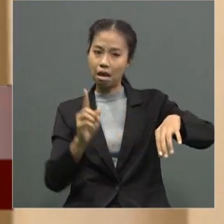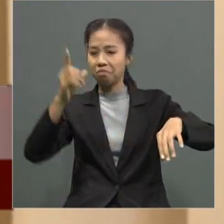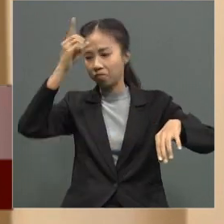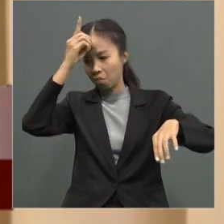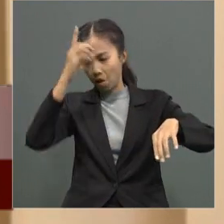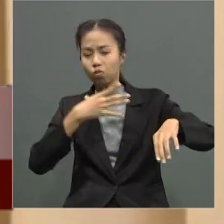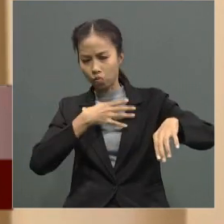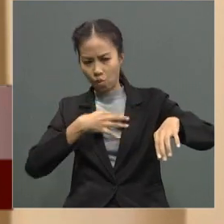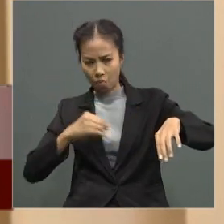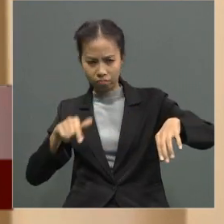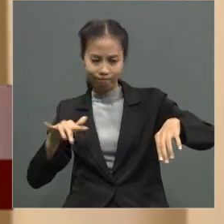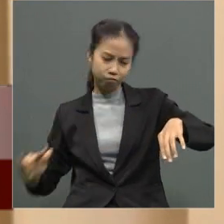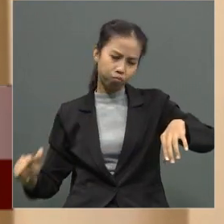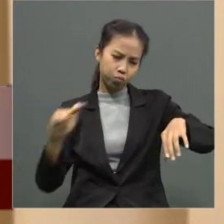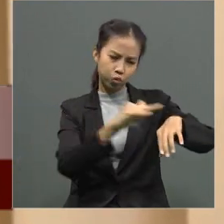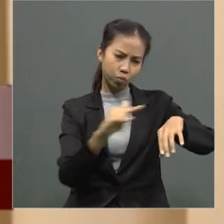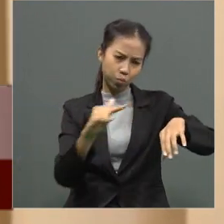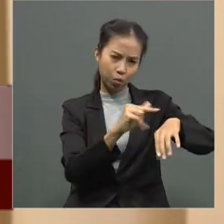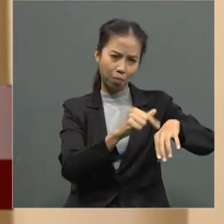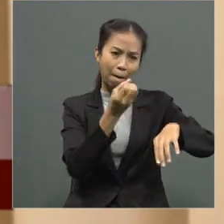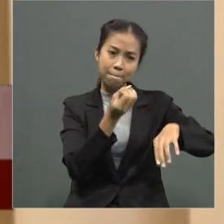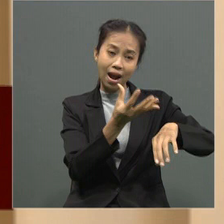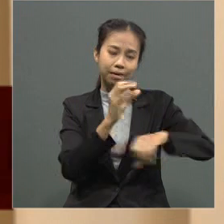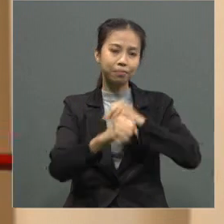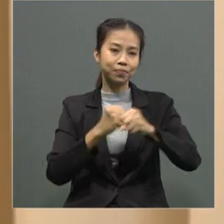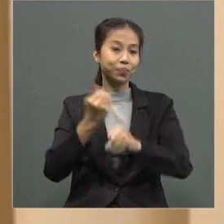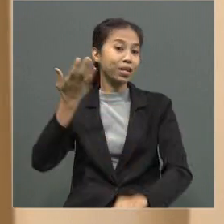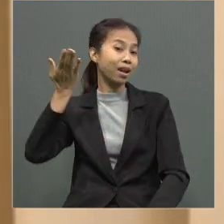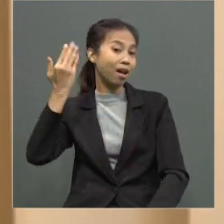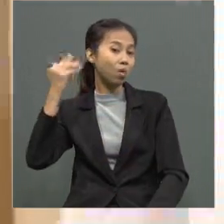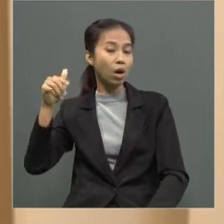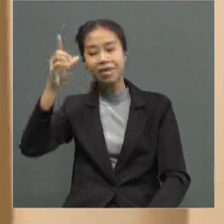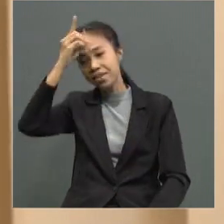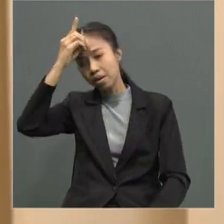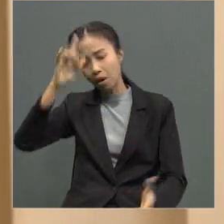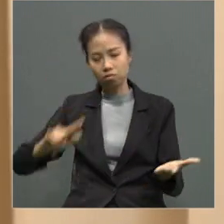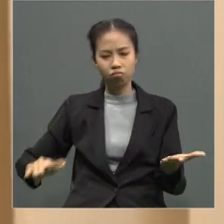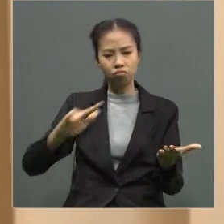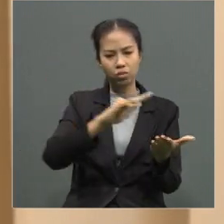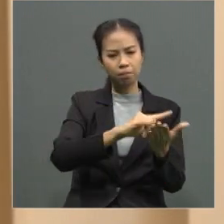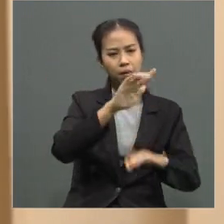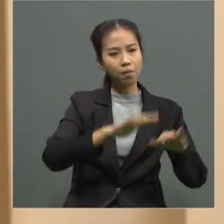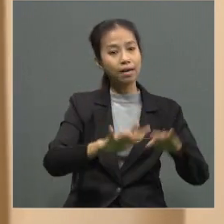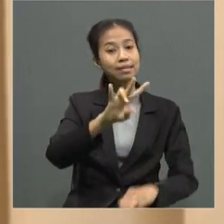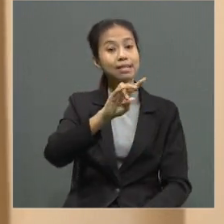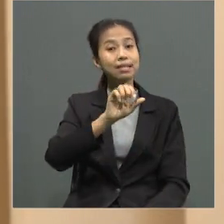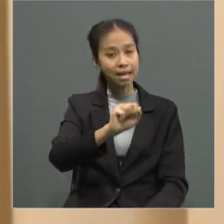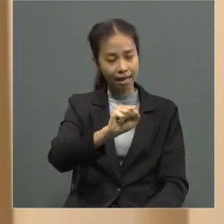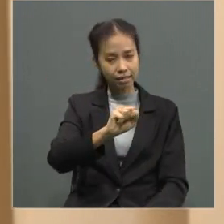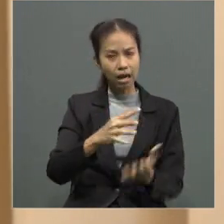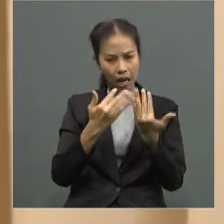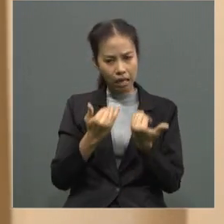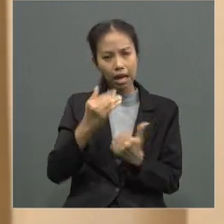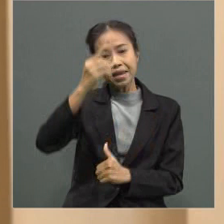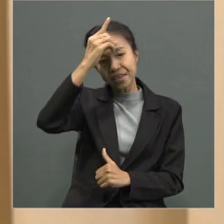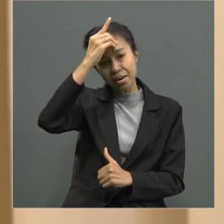เยอรมันโดยปีที่แล้วมีนักท่องเที่ยวชวชาวเยอรมันเดินทางมาประเทศไทยประมาณ 700,000คนนทั้งนี้ชาวเยอรมัน